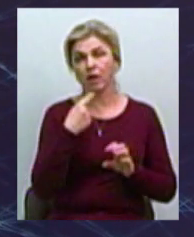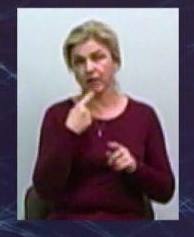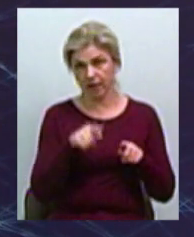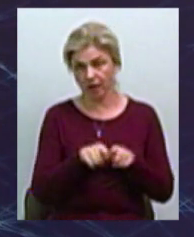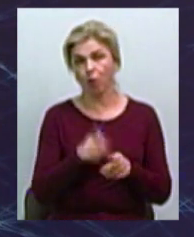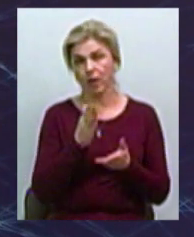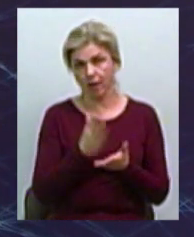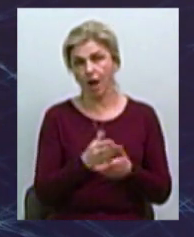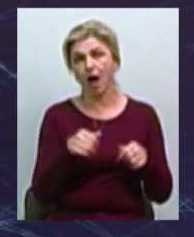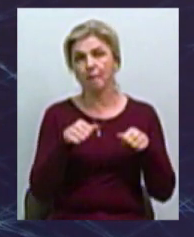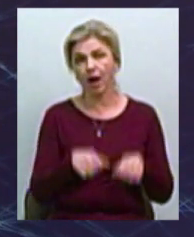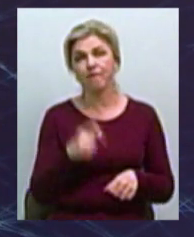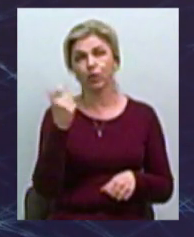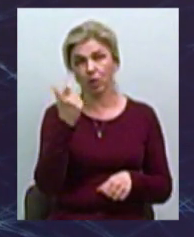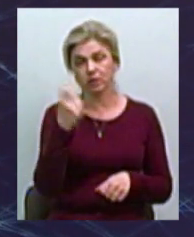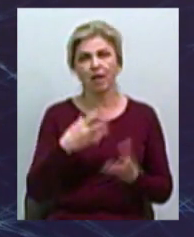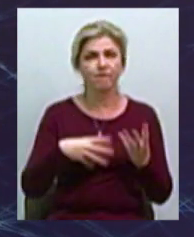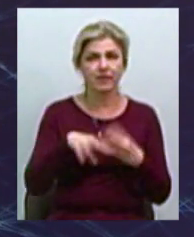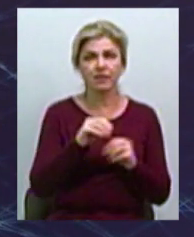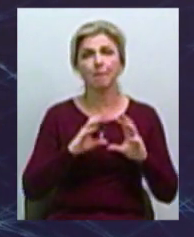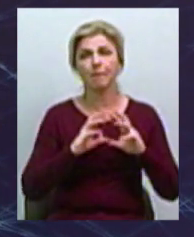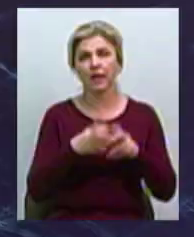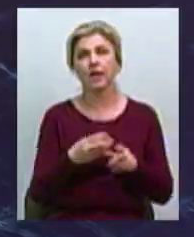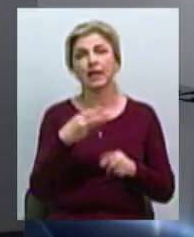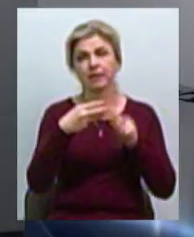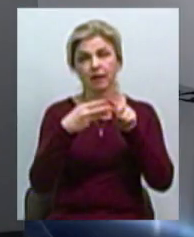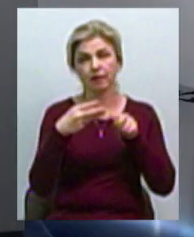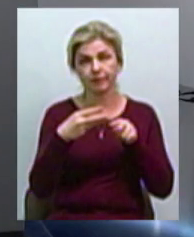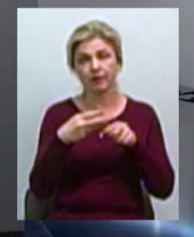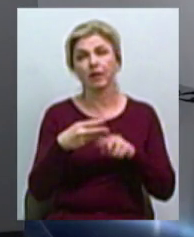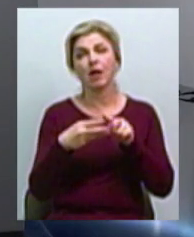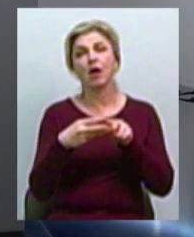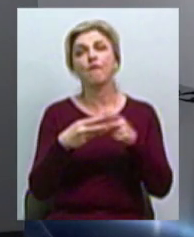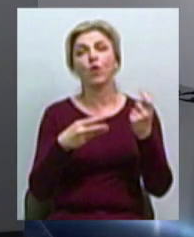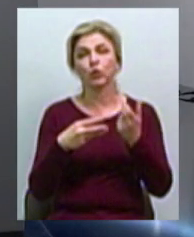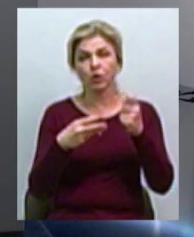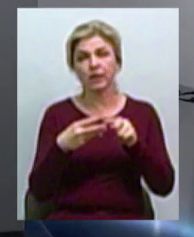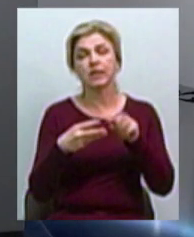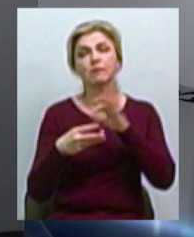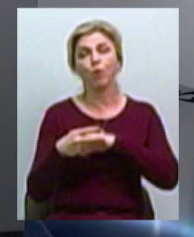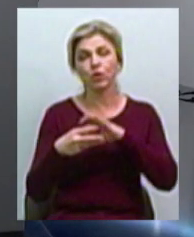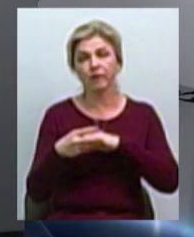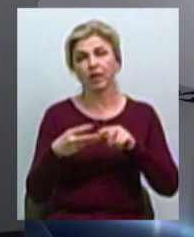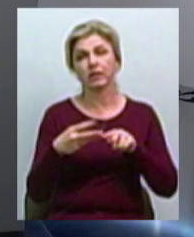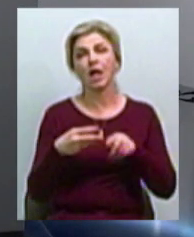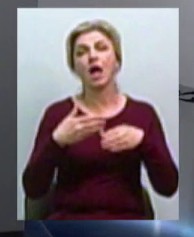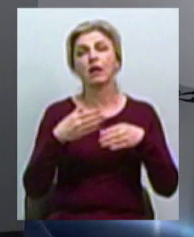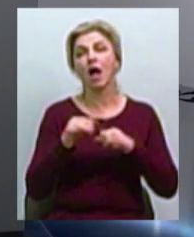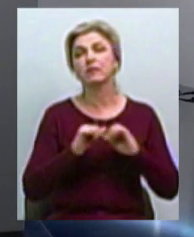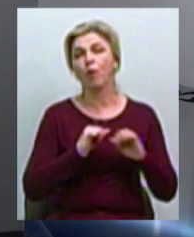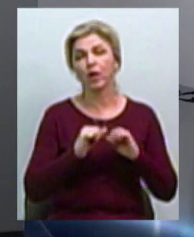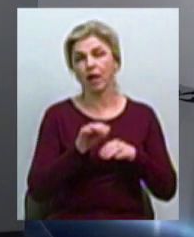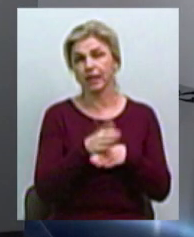право власності скрізь у світі складається з трьох складових. Це володіти, використовувати та